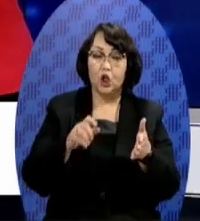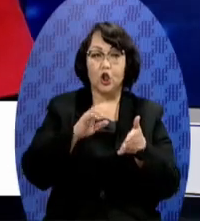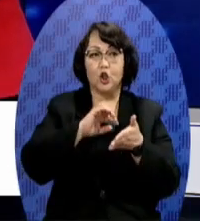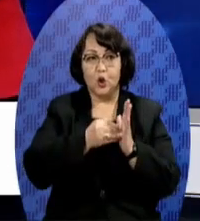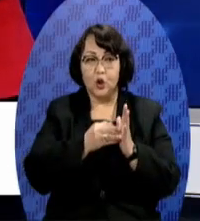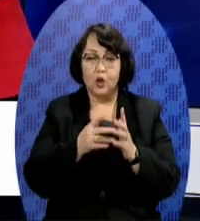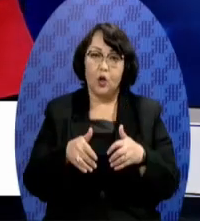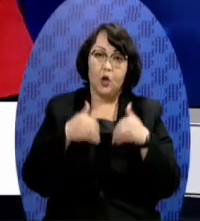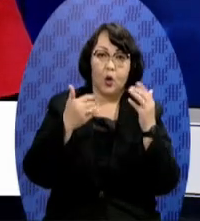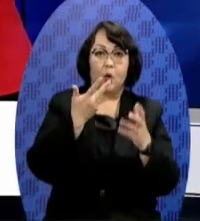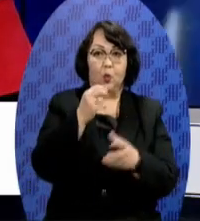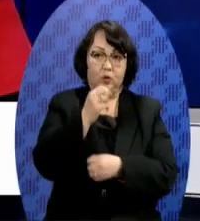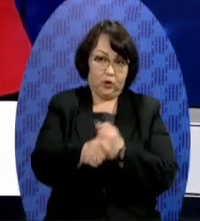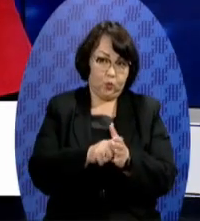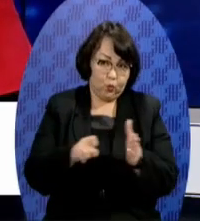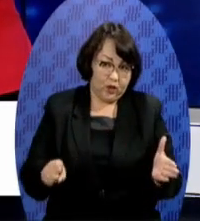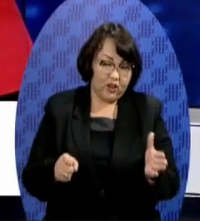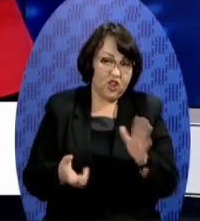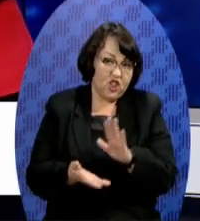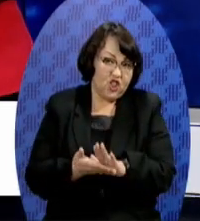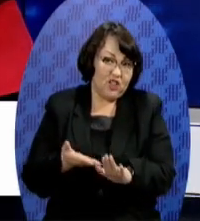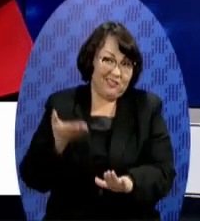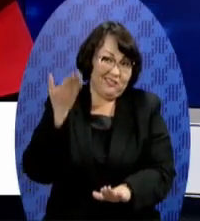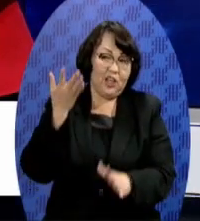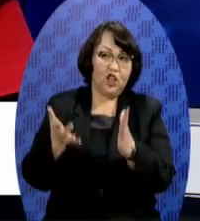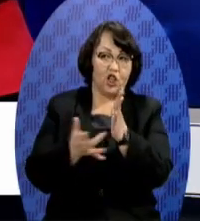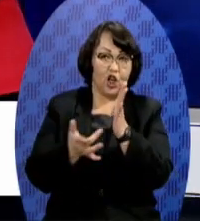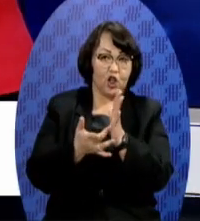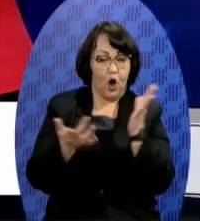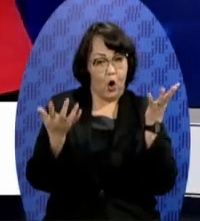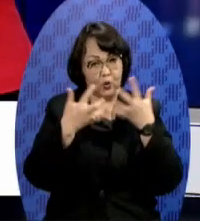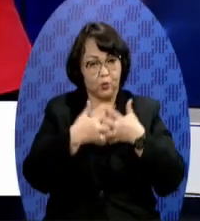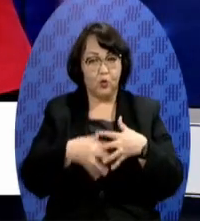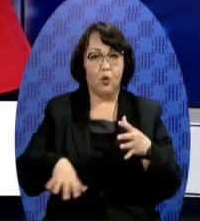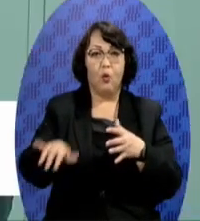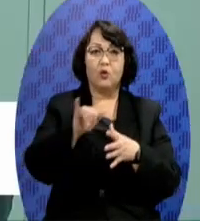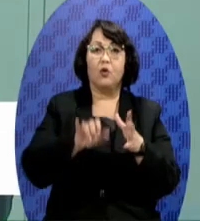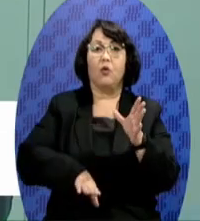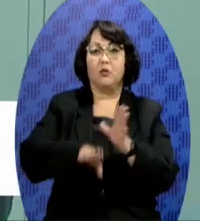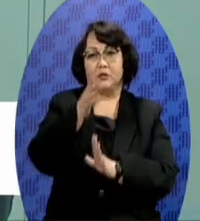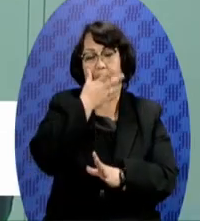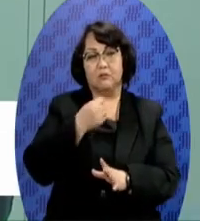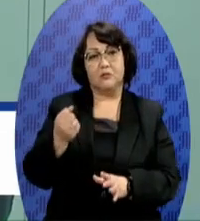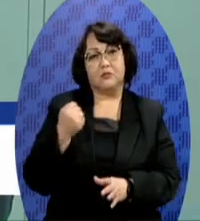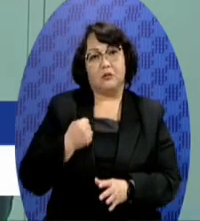уламжлалаа орчин үеийн технологи хослуулсан улс бол чадна гэдгийг тодтгож байгаа юм аа.